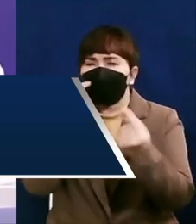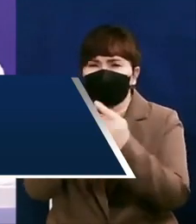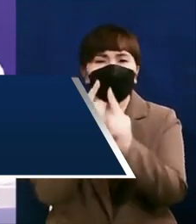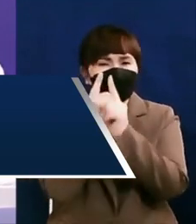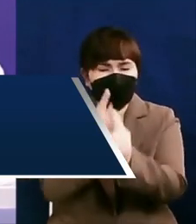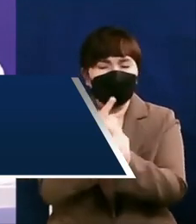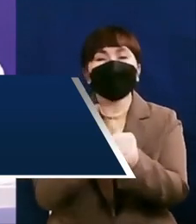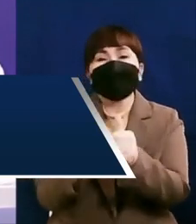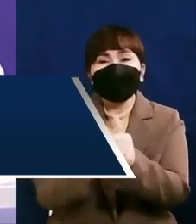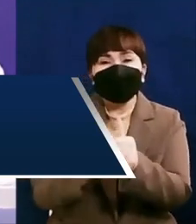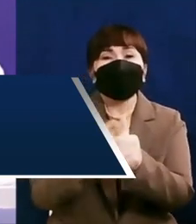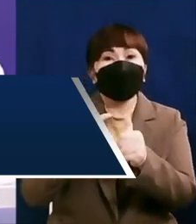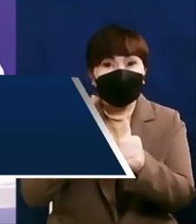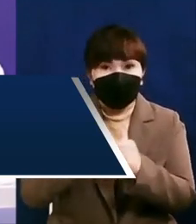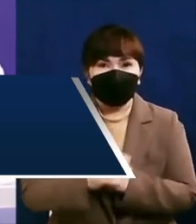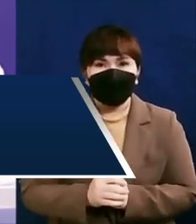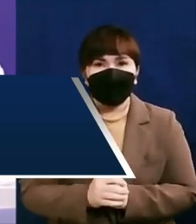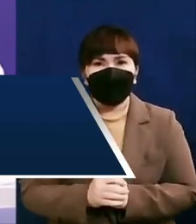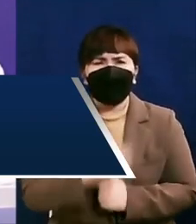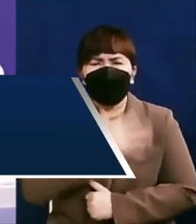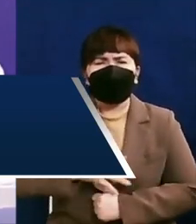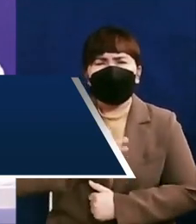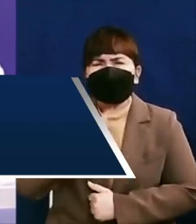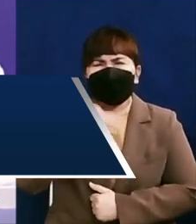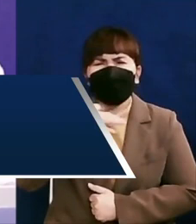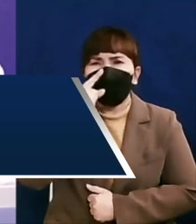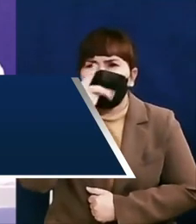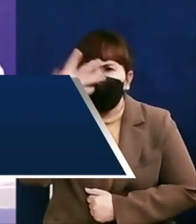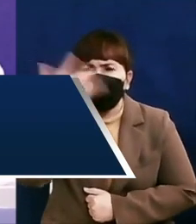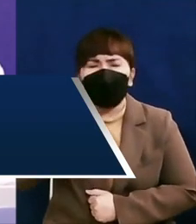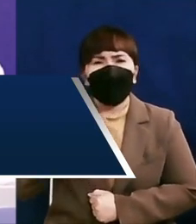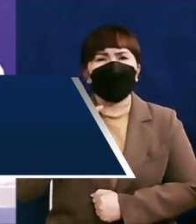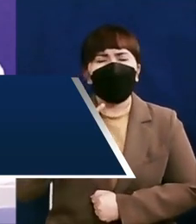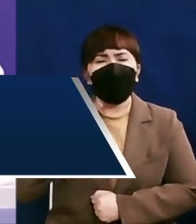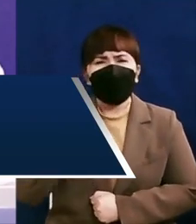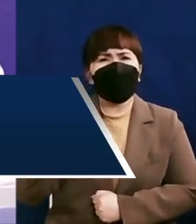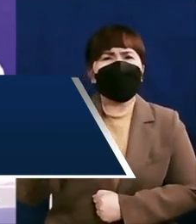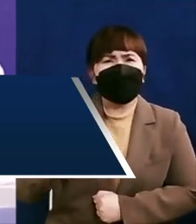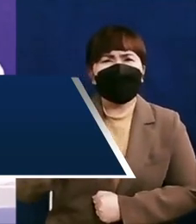1ลดการดื้อยานะครับ2ลดผลกระทบจาก